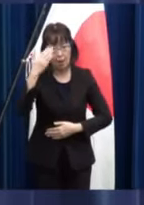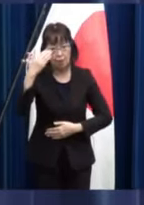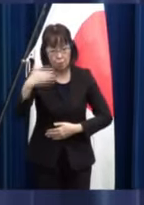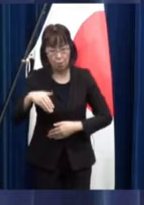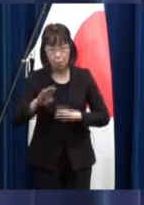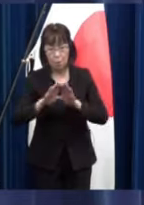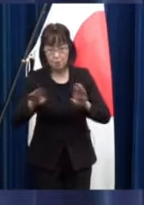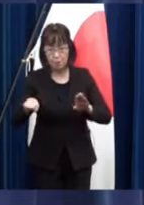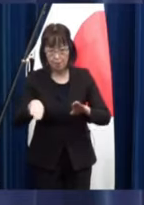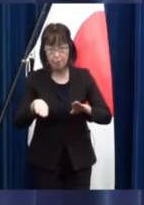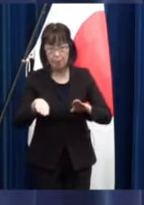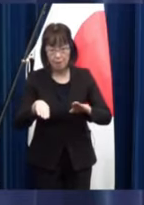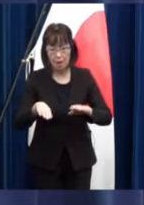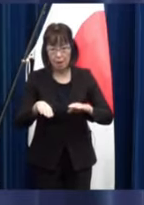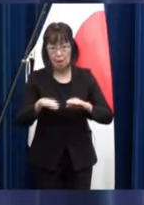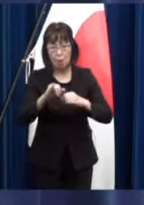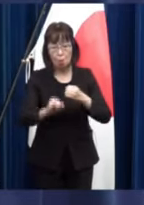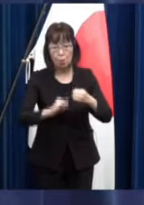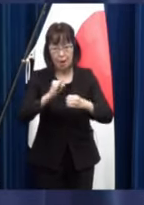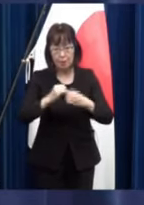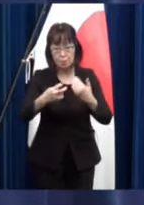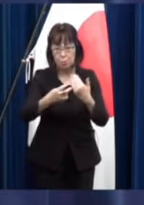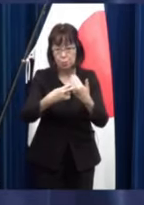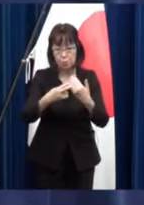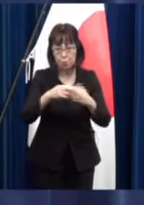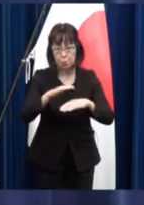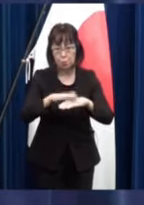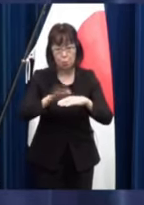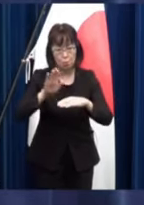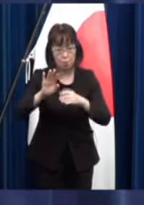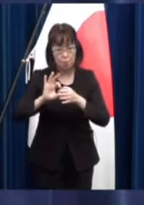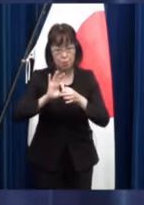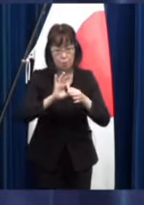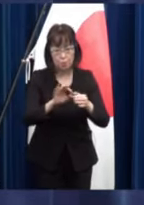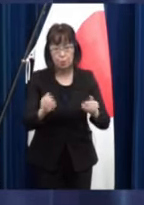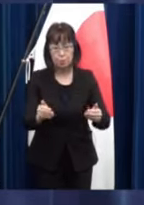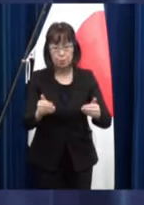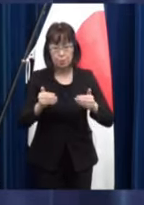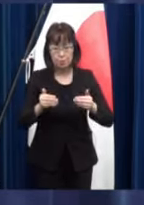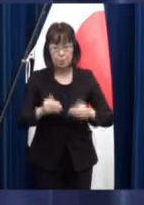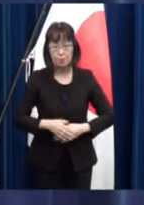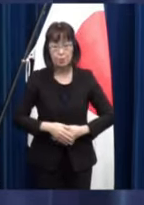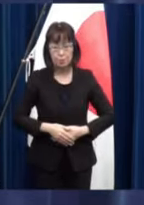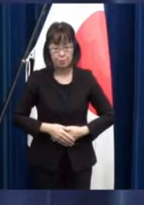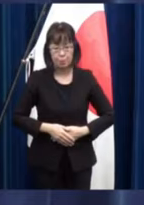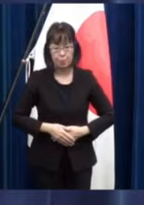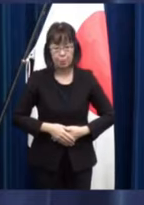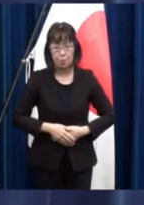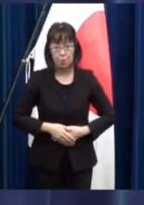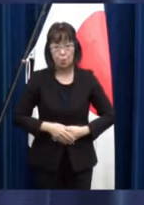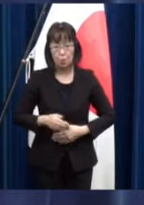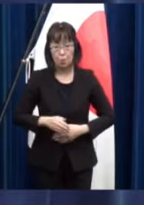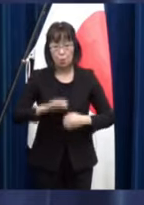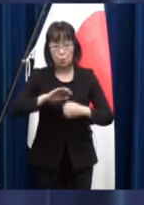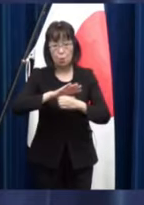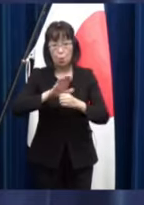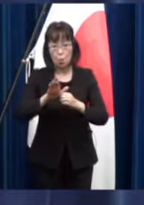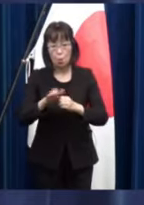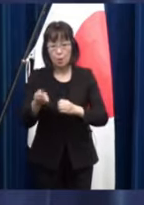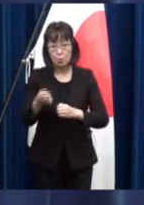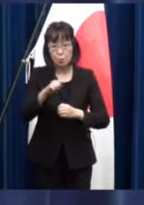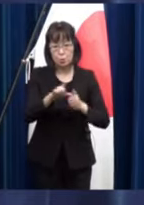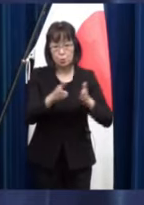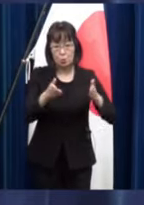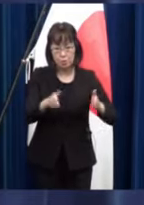は今後も続けていく必要があります。ポストコロナ時代の子どもたちの教育のため